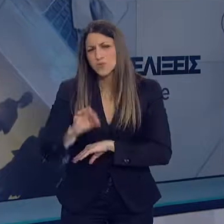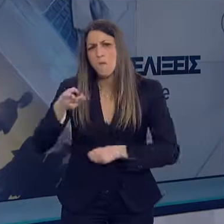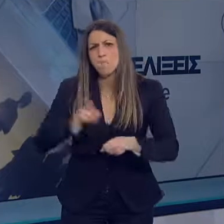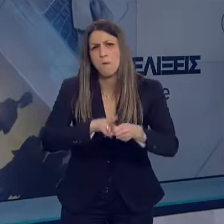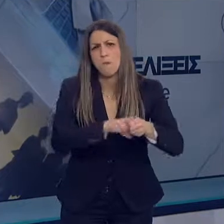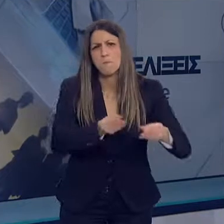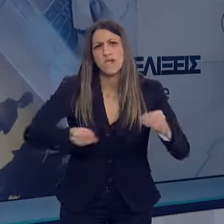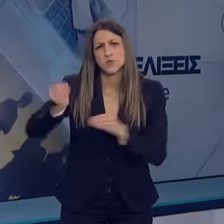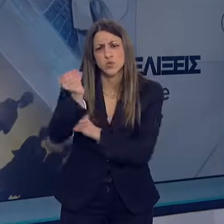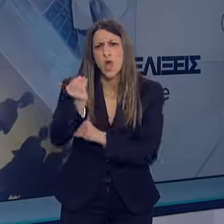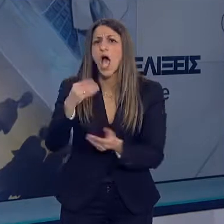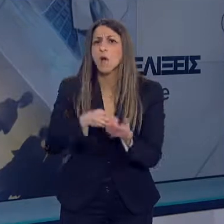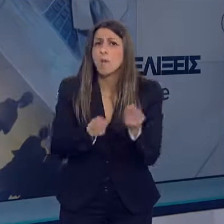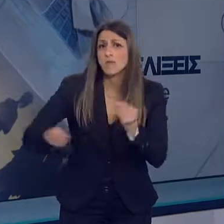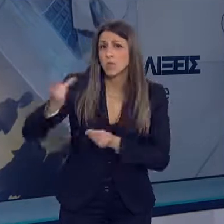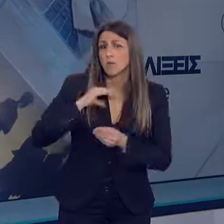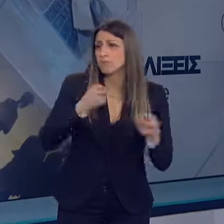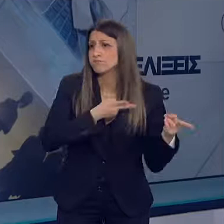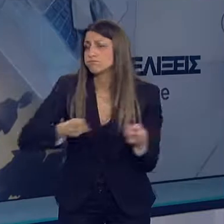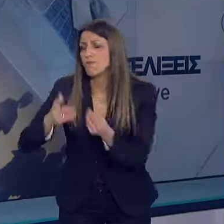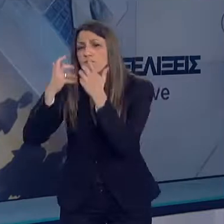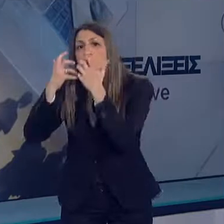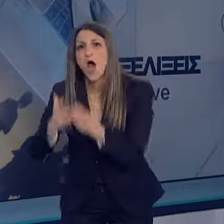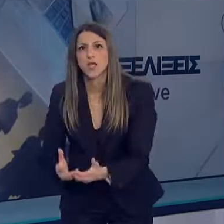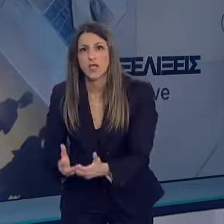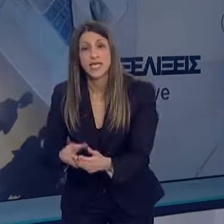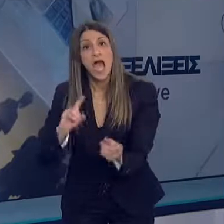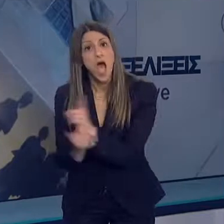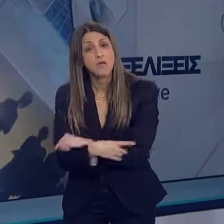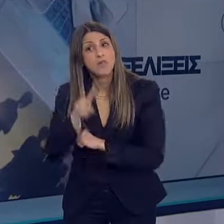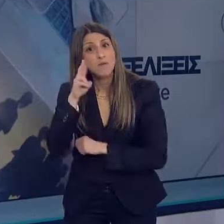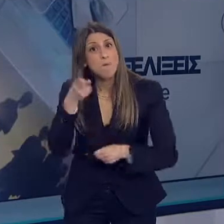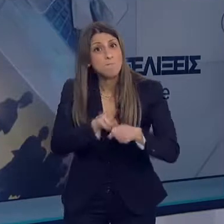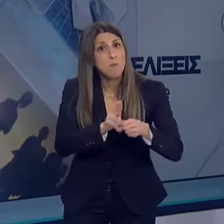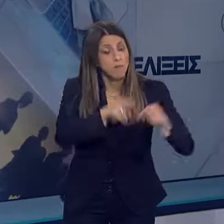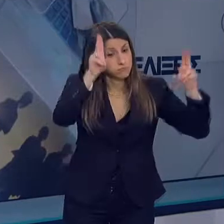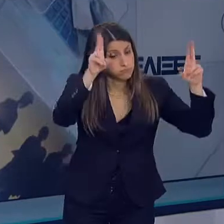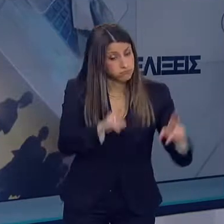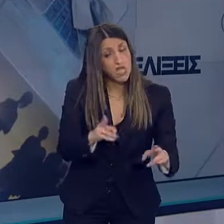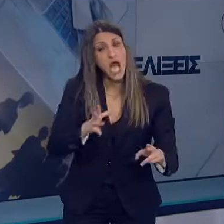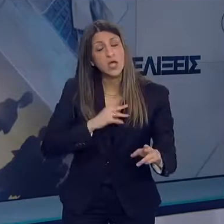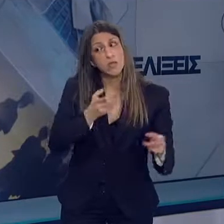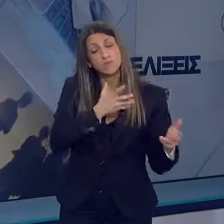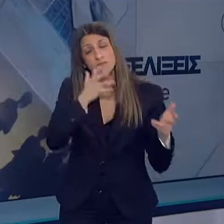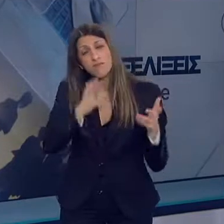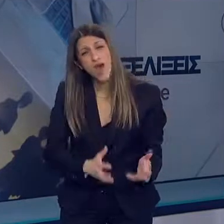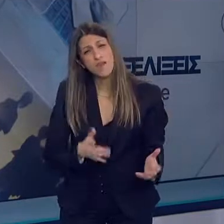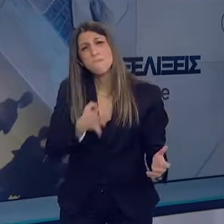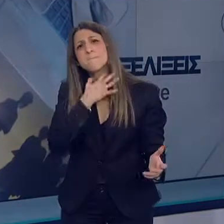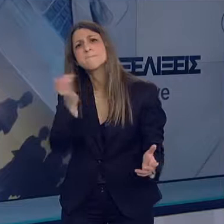περισσότερους διασωληνωμένους και αυτά μειώνονται. Και εμείς έχουμε μια πάρα πολύ καλή καταγραφή. Πραγματικά αυτό είναι πολύ